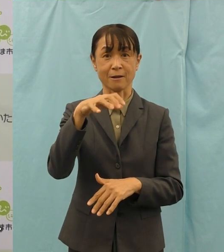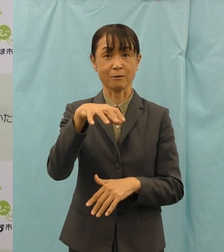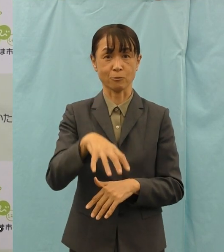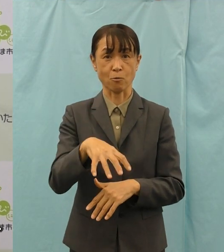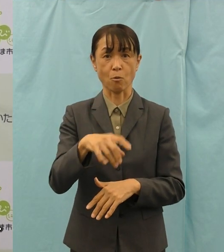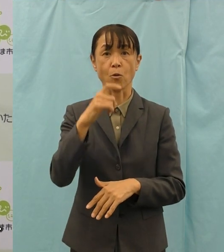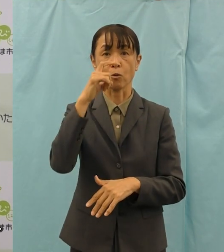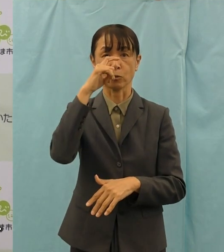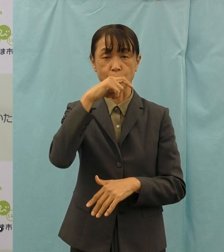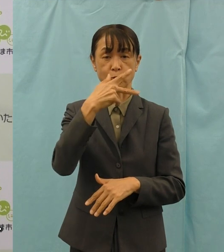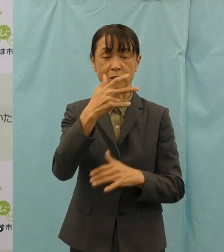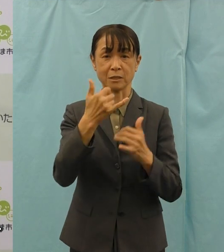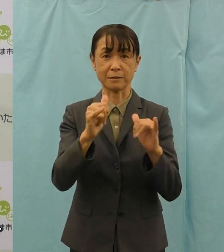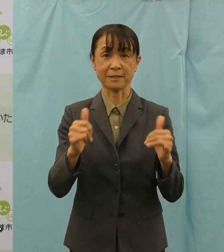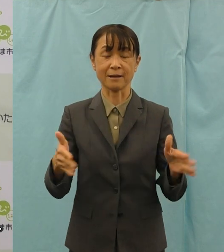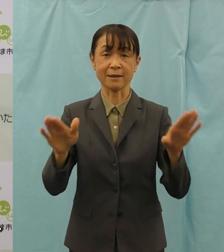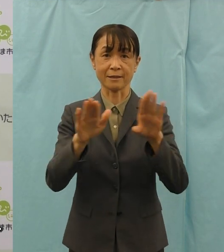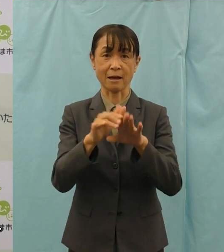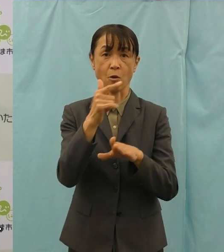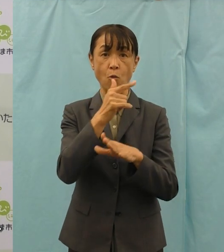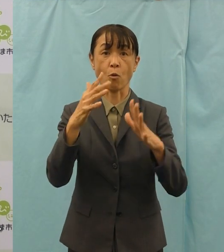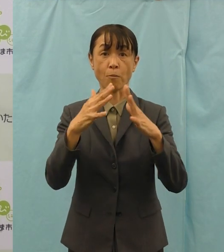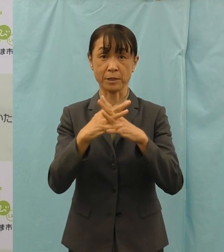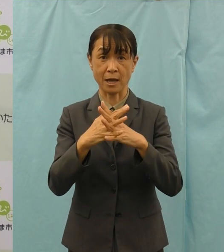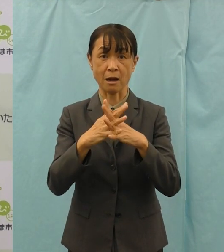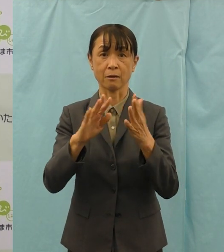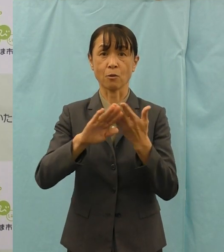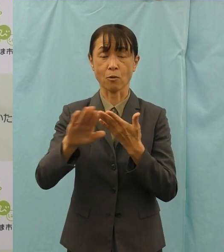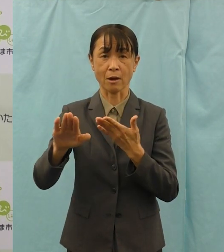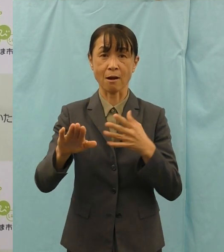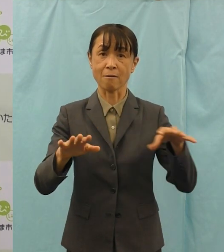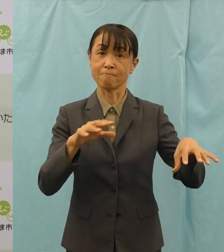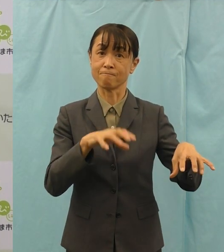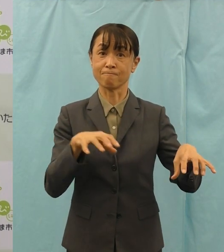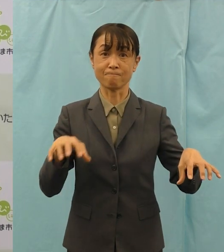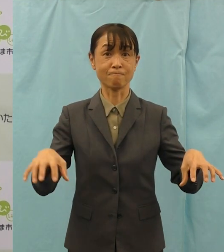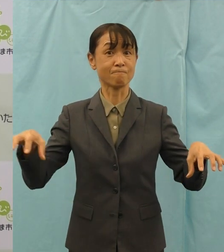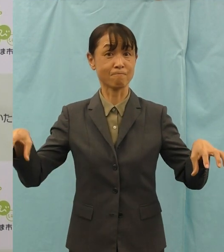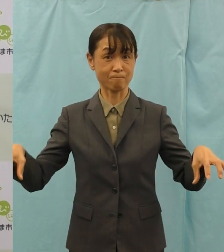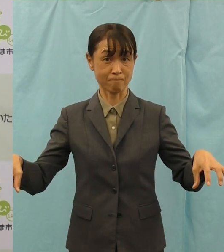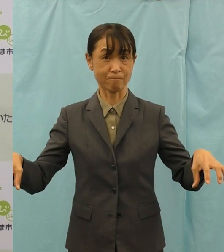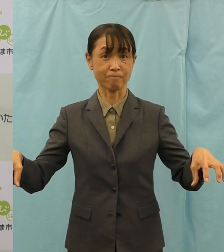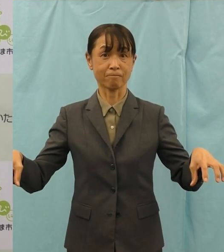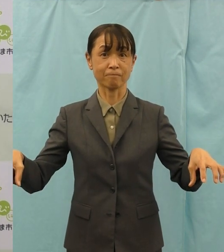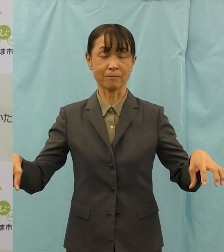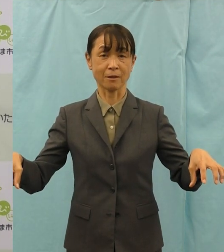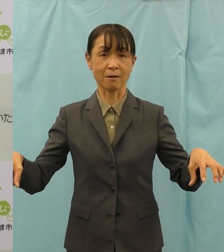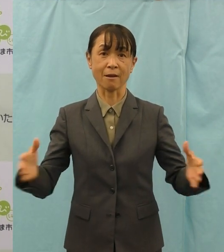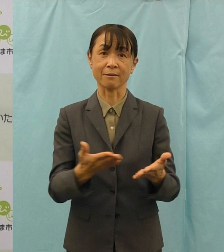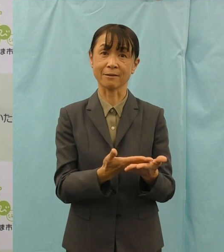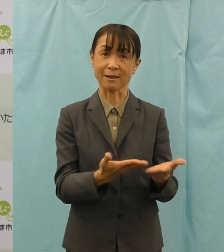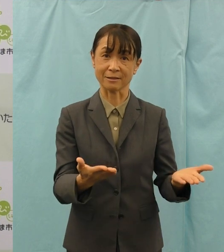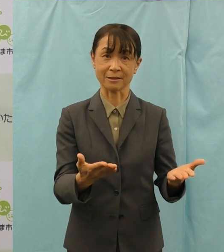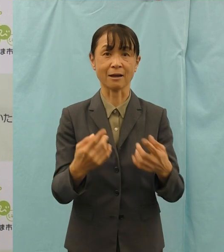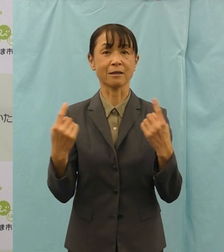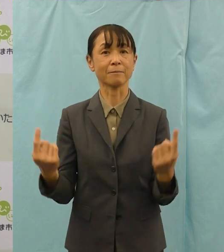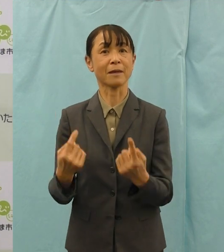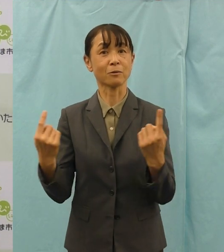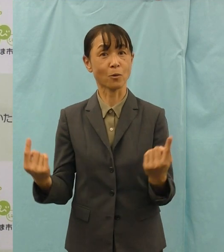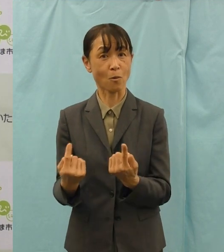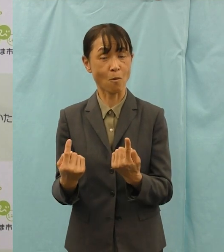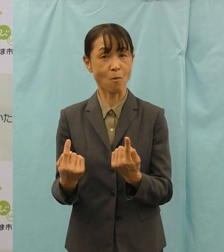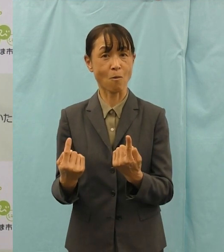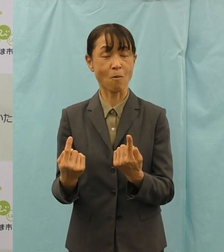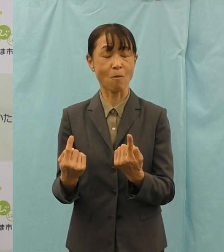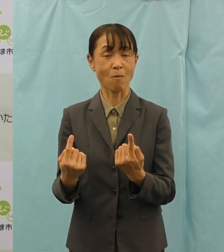会場の旧市民会館大宮をはじめ、市内各所のさまざまな文化施設等で展示